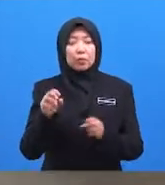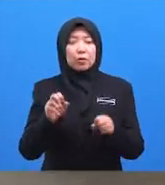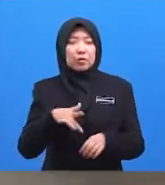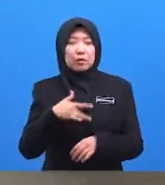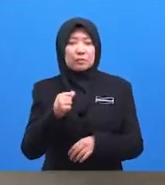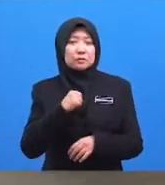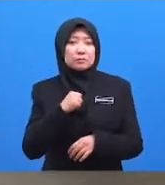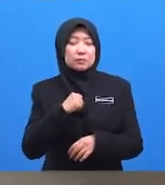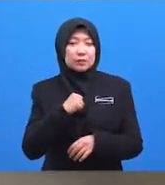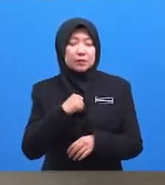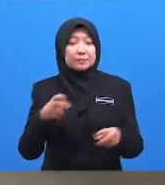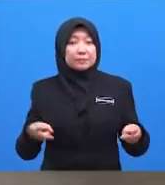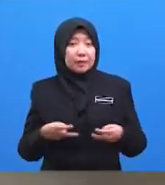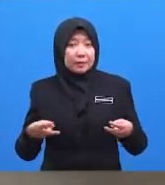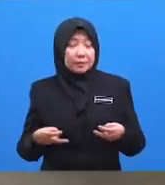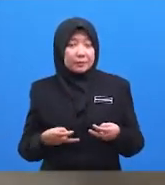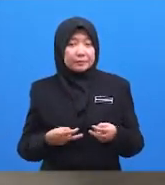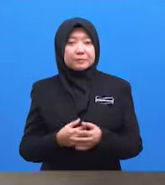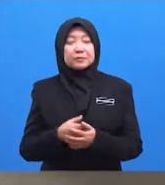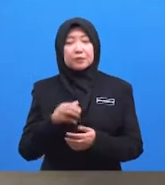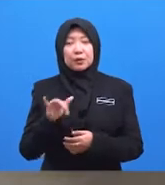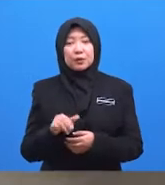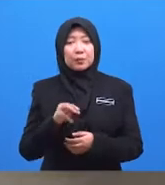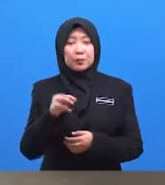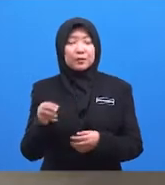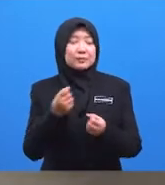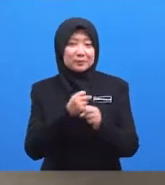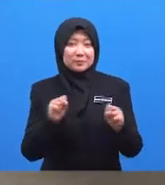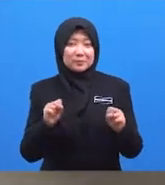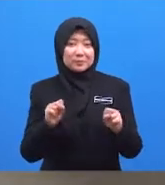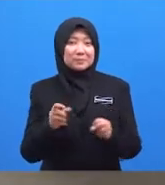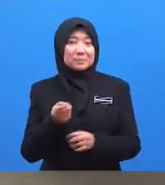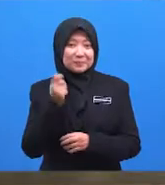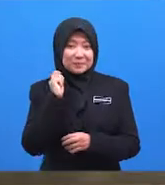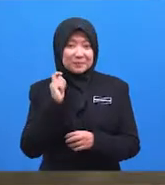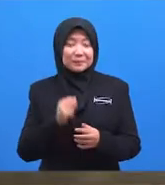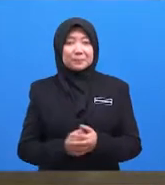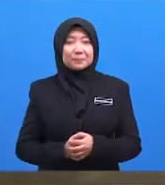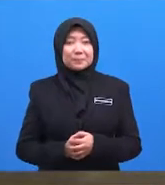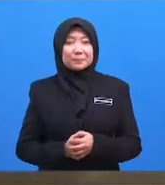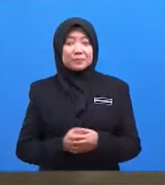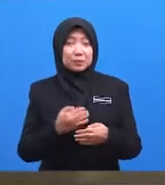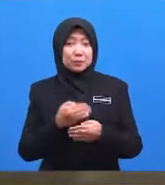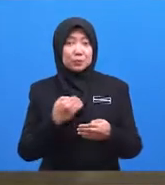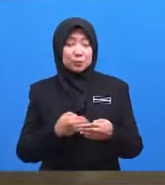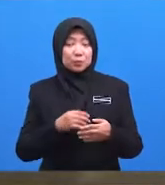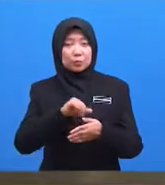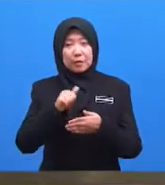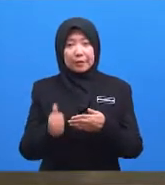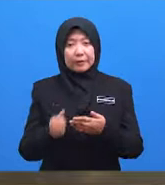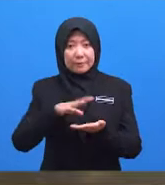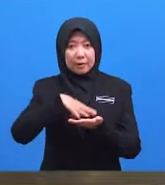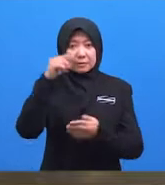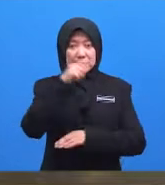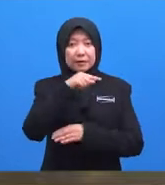rasa sendiri teaser salad yang telah murid siapkan sebentar tadi. Sebelum mengakhiri sesi pembelajaran